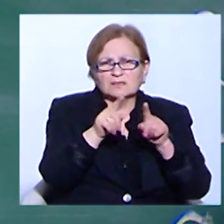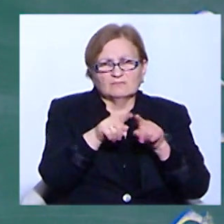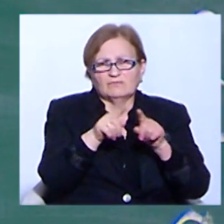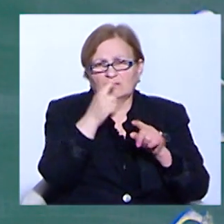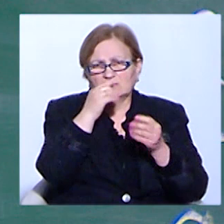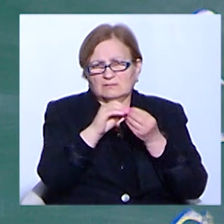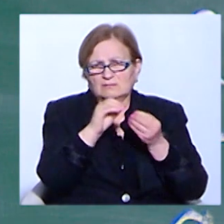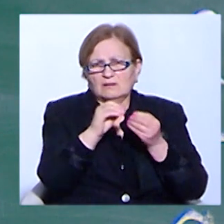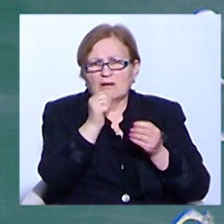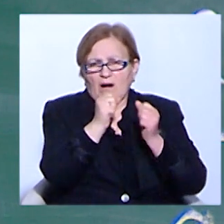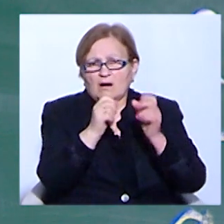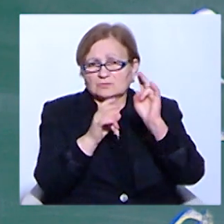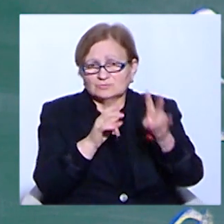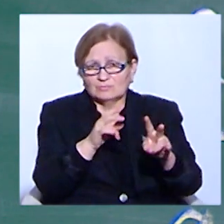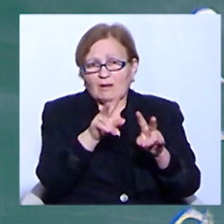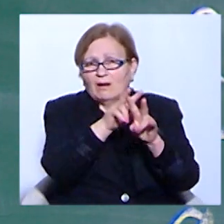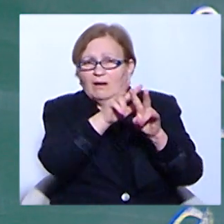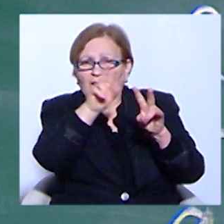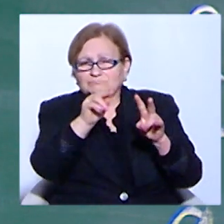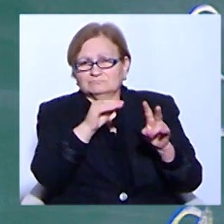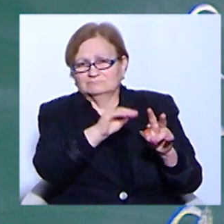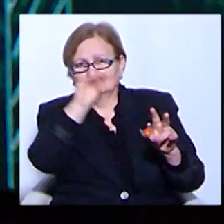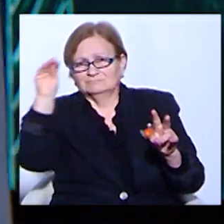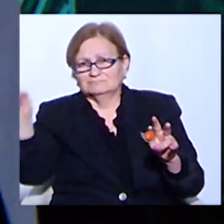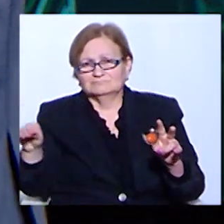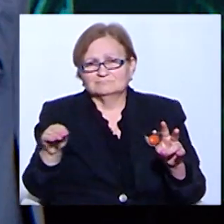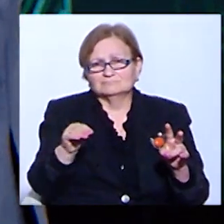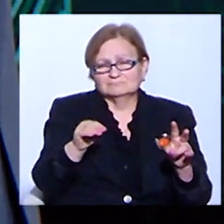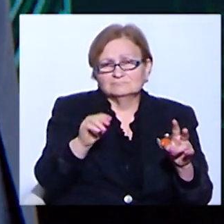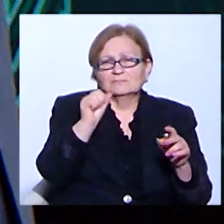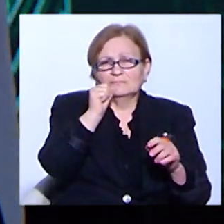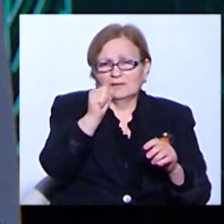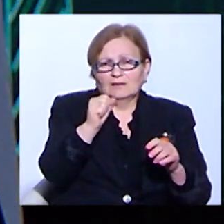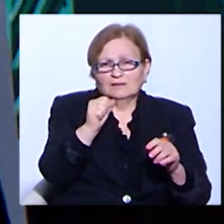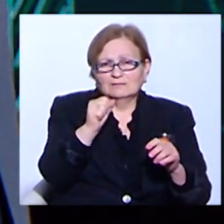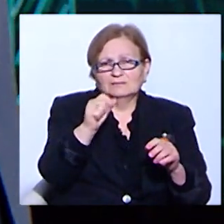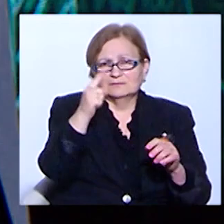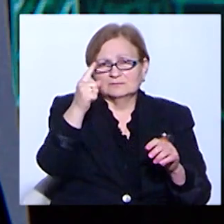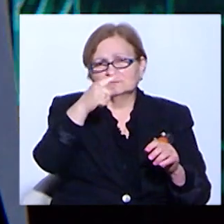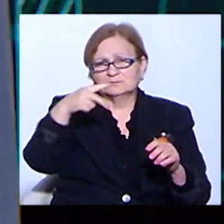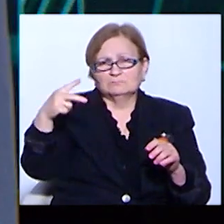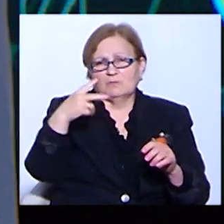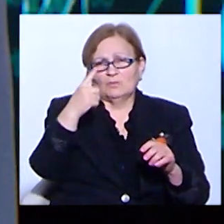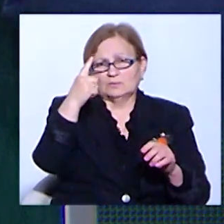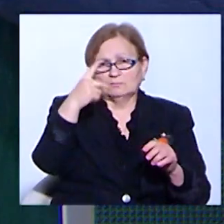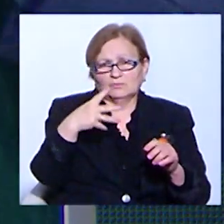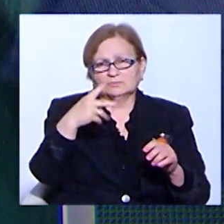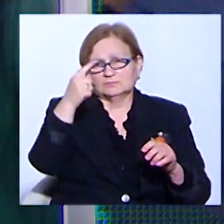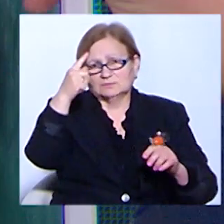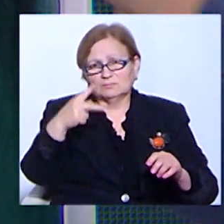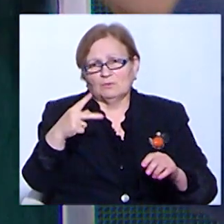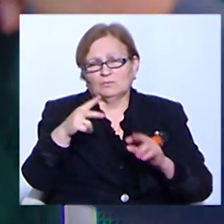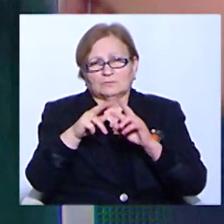და მაჩვენებლები უბრალოდ ჯამდება, გამოდის ა ხარისხად 1/2 პლუს